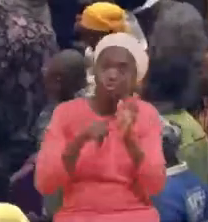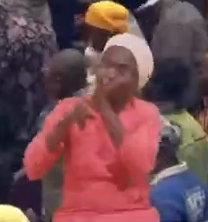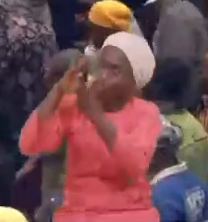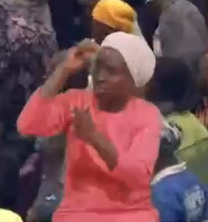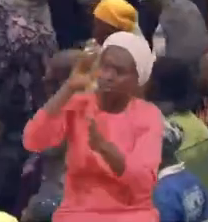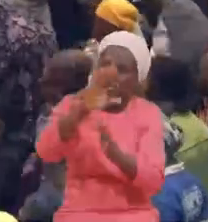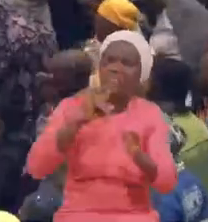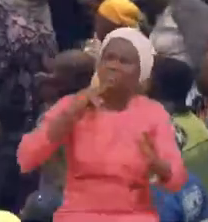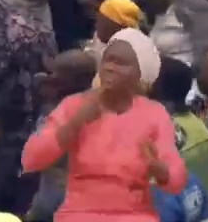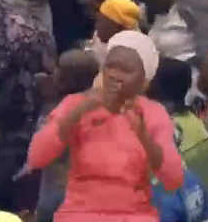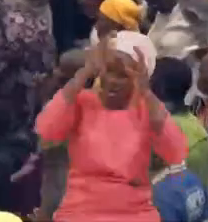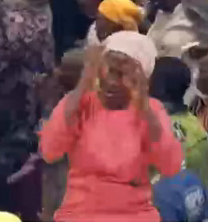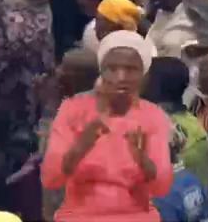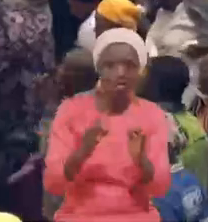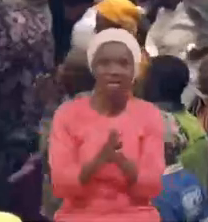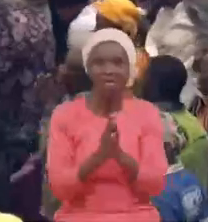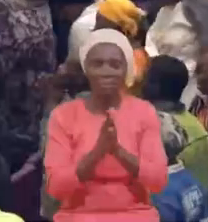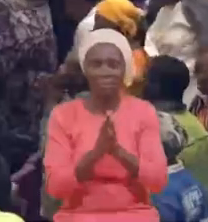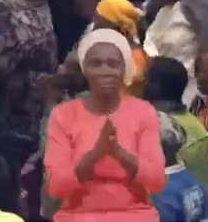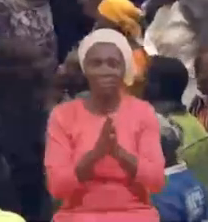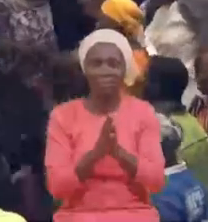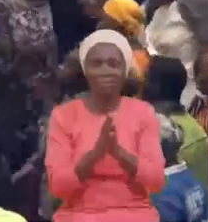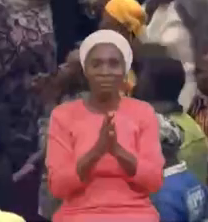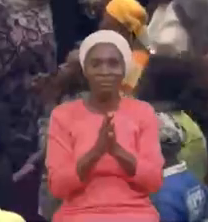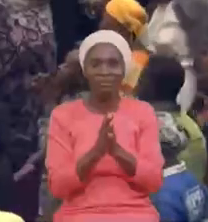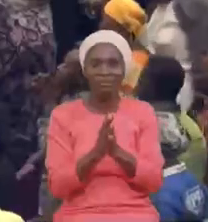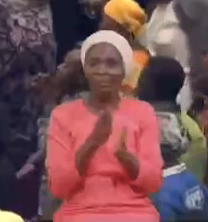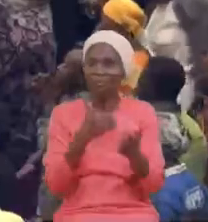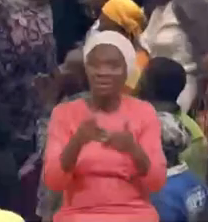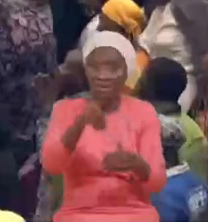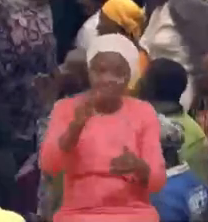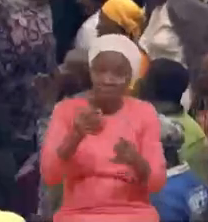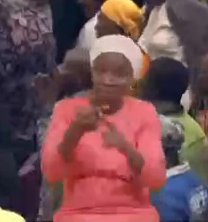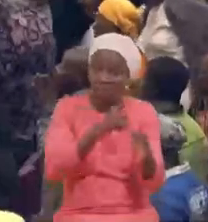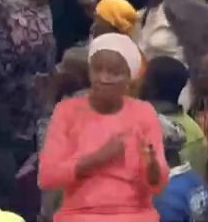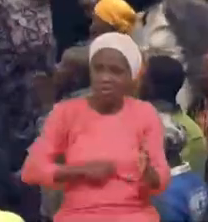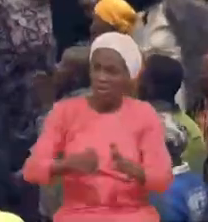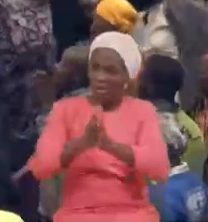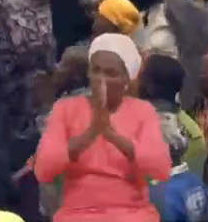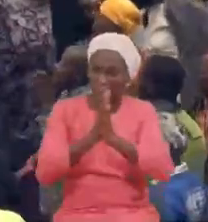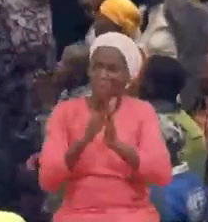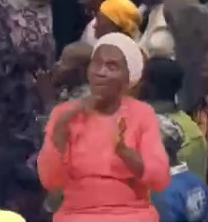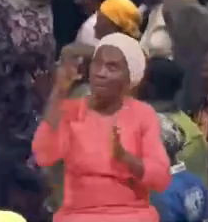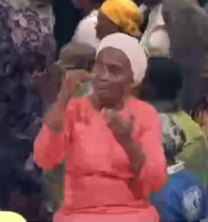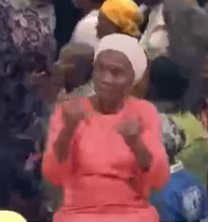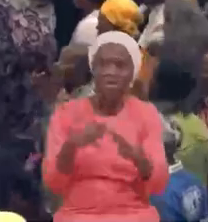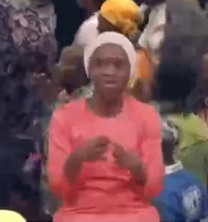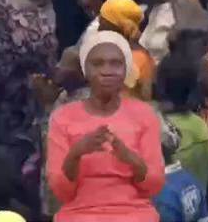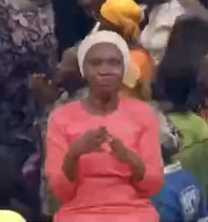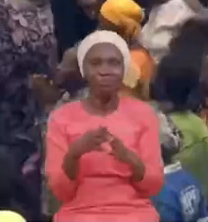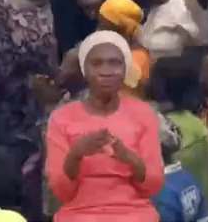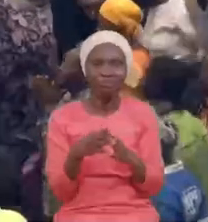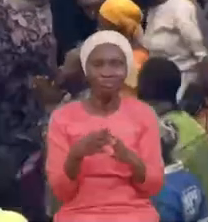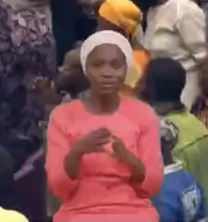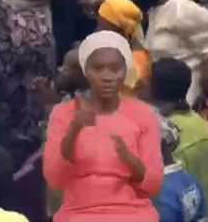montrer votre désespoir. Oh, mais vous n'avez rien reçu, vous n'avez besoin de rien du Seigneur. Pas